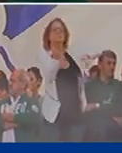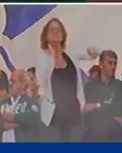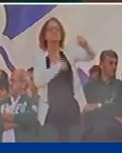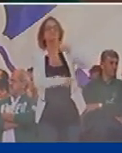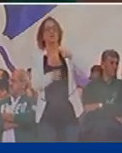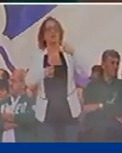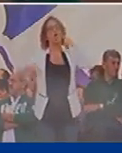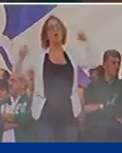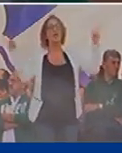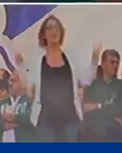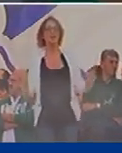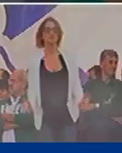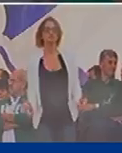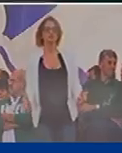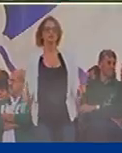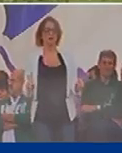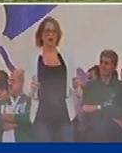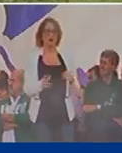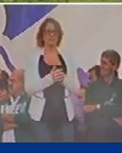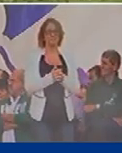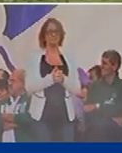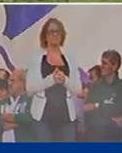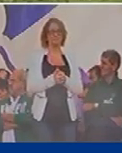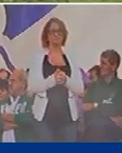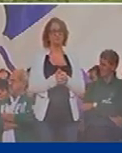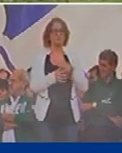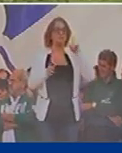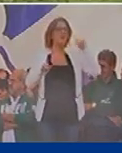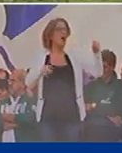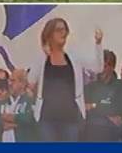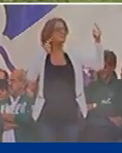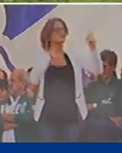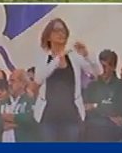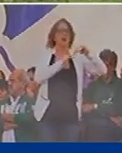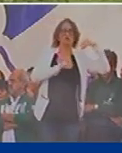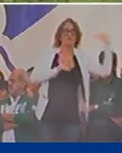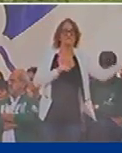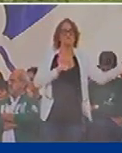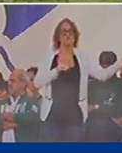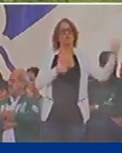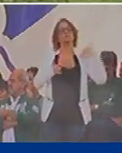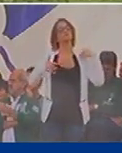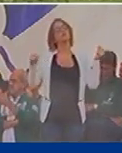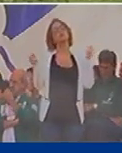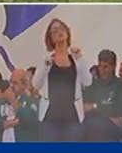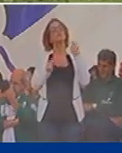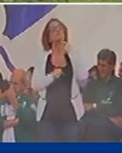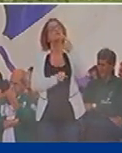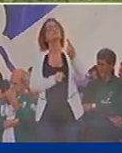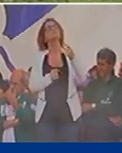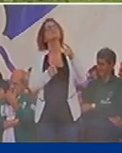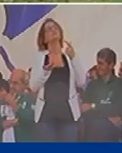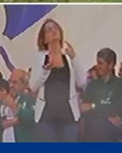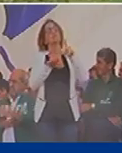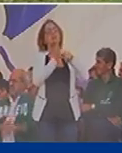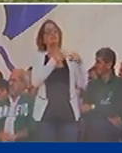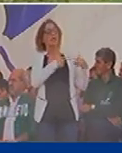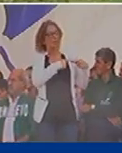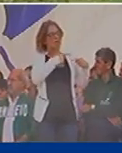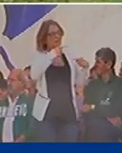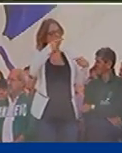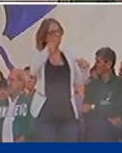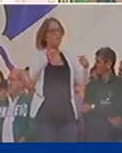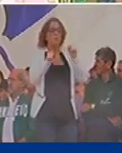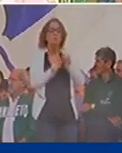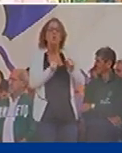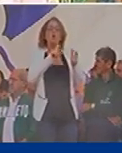energia. L'avversario è fuori. Io non posso passare il tempo, una piccola, anche se fosse